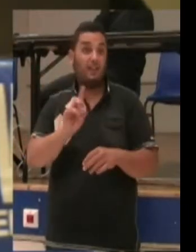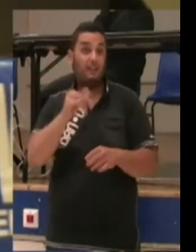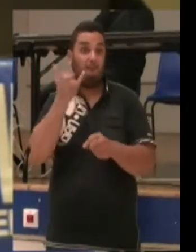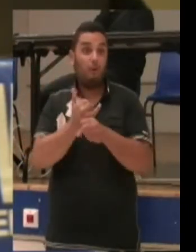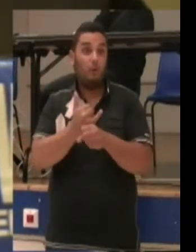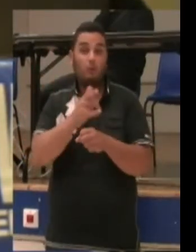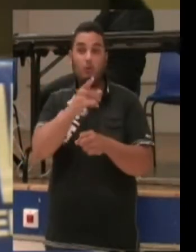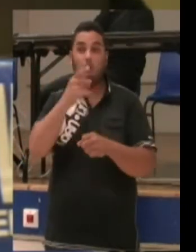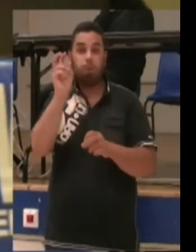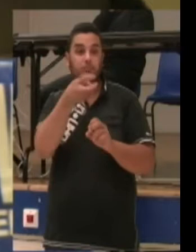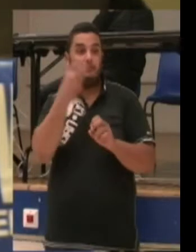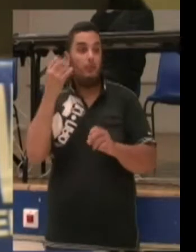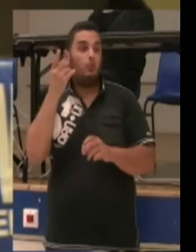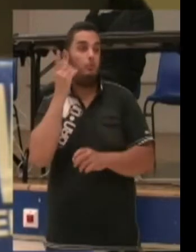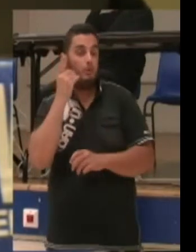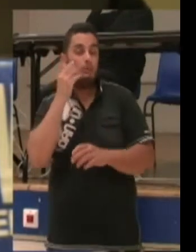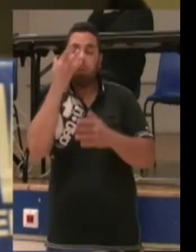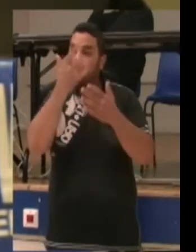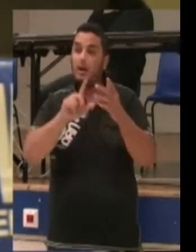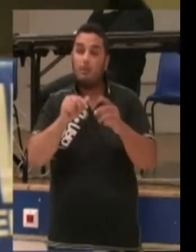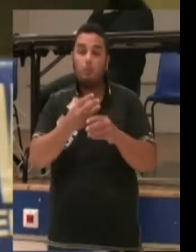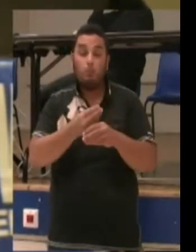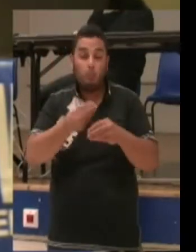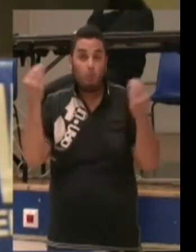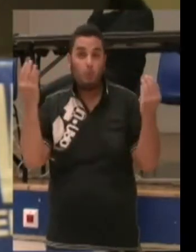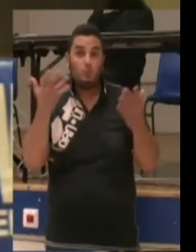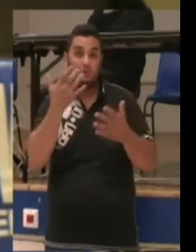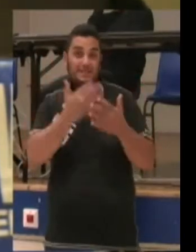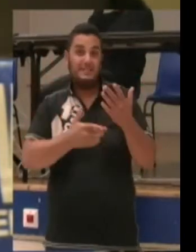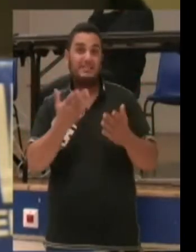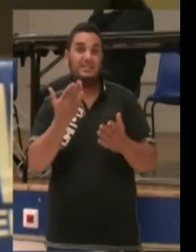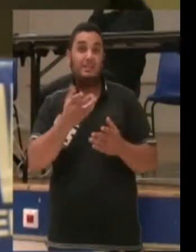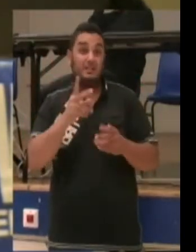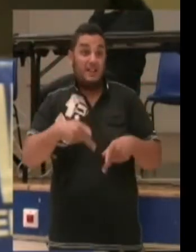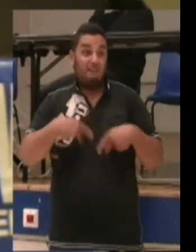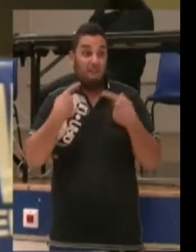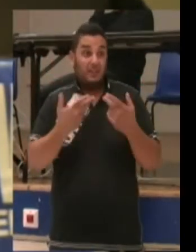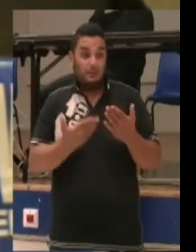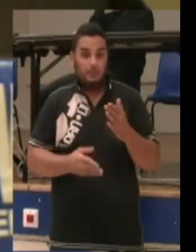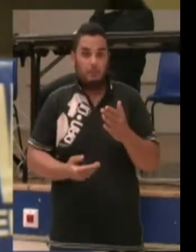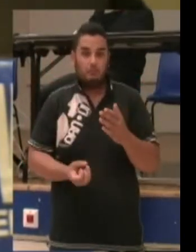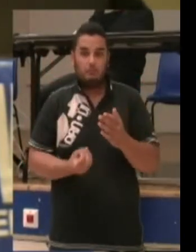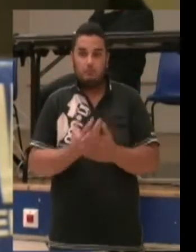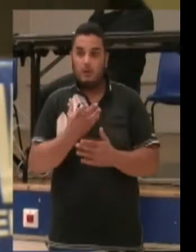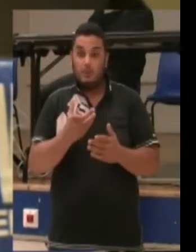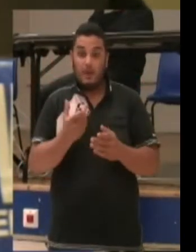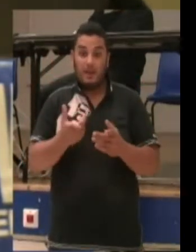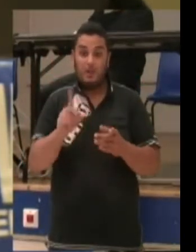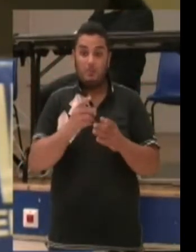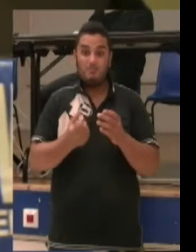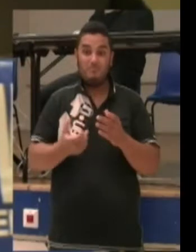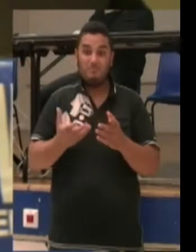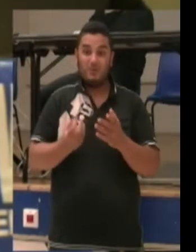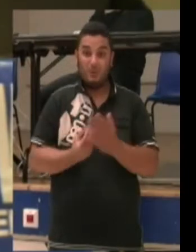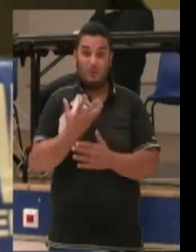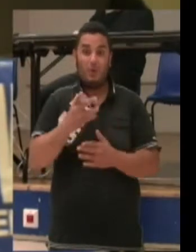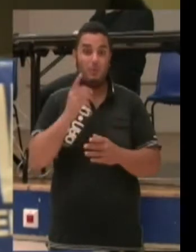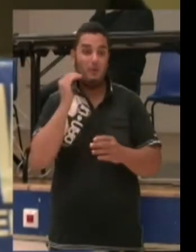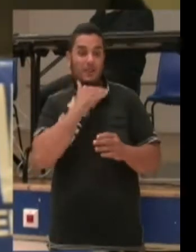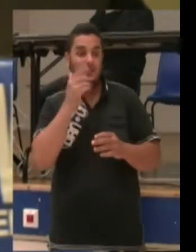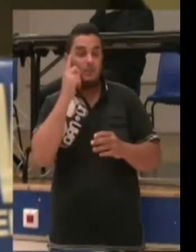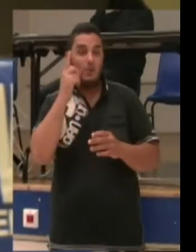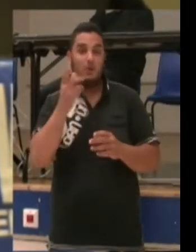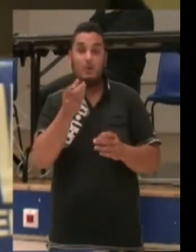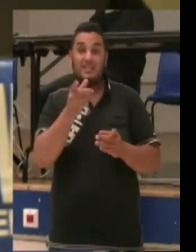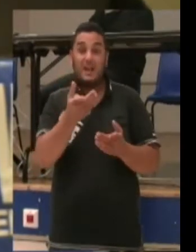ça part vraiment dans tous les sens à ce niveau-là. Donc vous avez compris, hein, il y a un mode de vie qu'on nous impose aujourd'hui. Aller toujours plus vite,